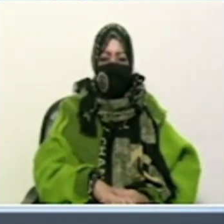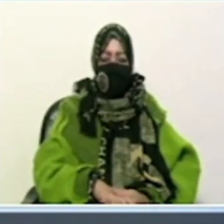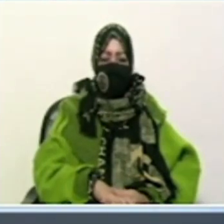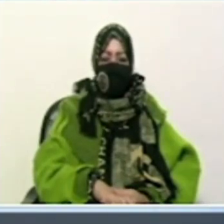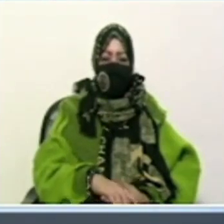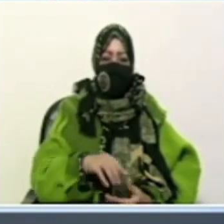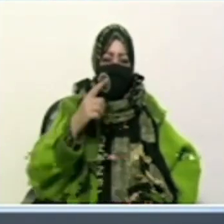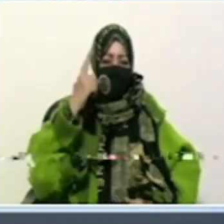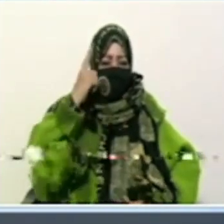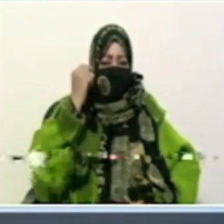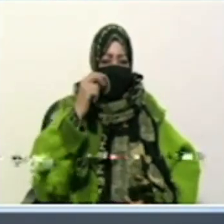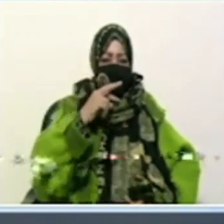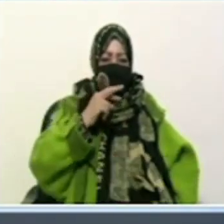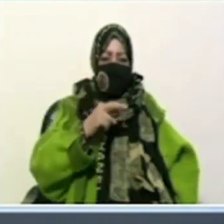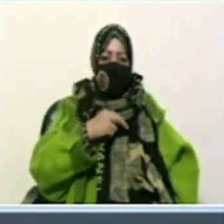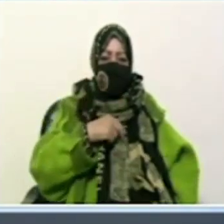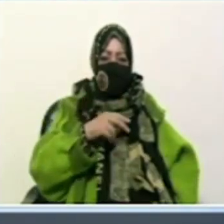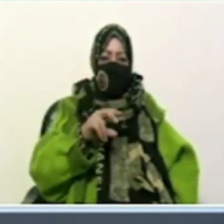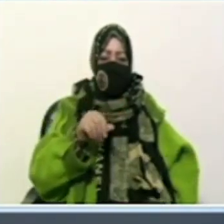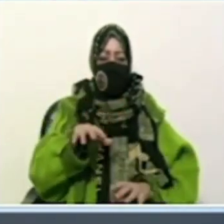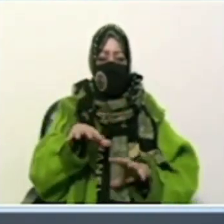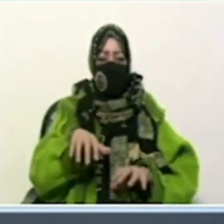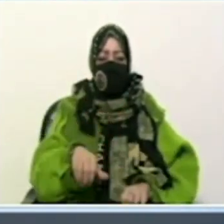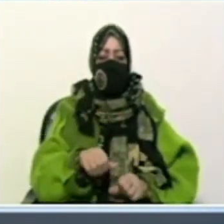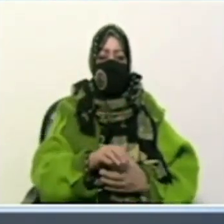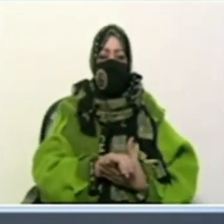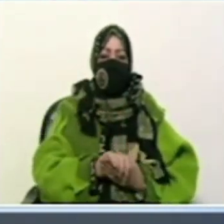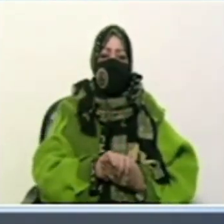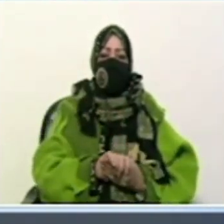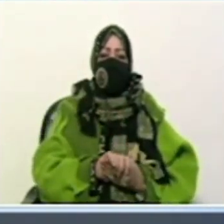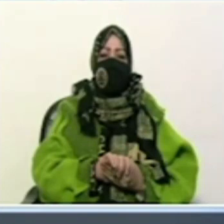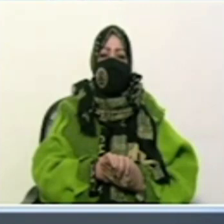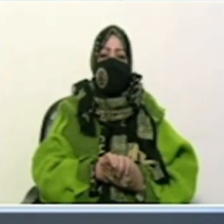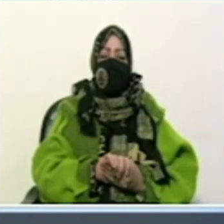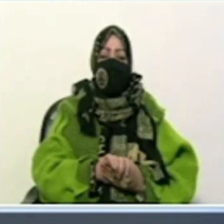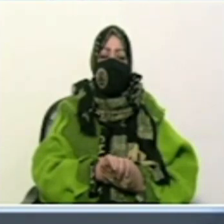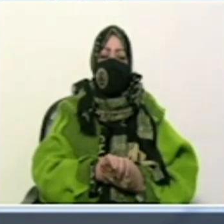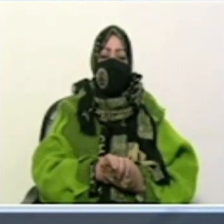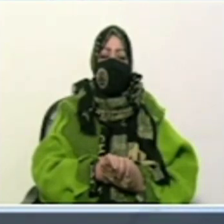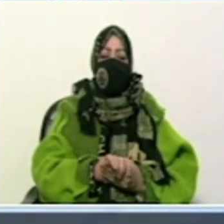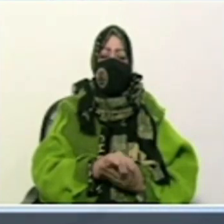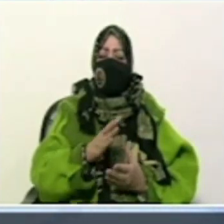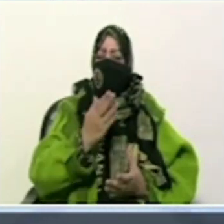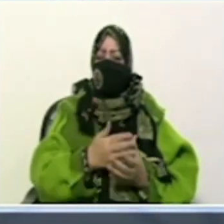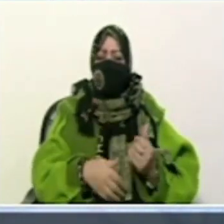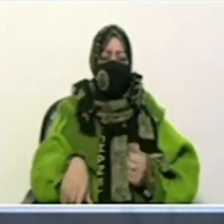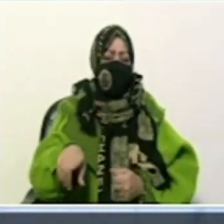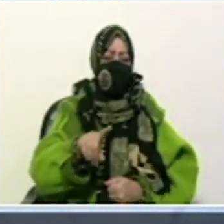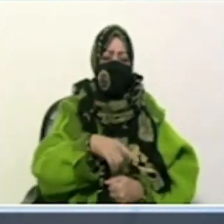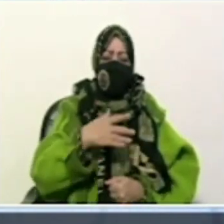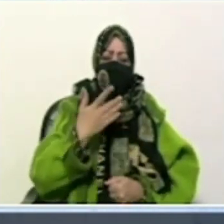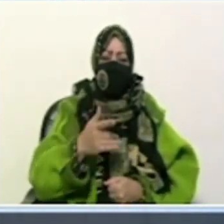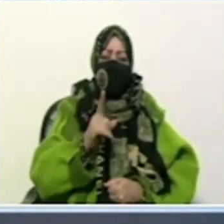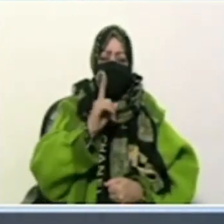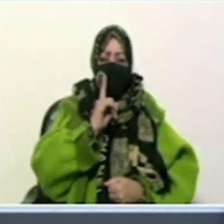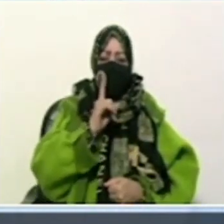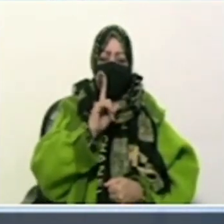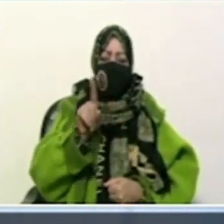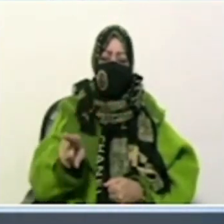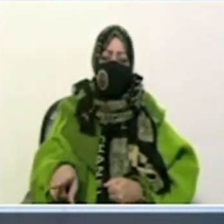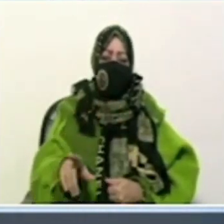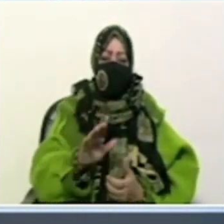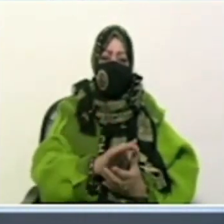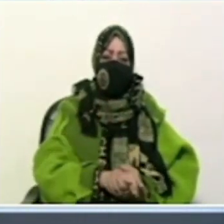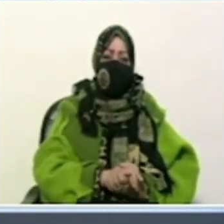إلا أمي، ولإخوة من الأم وأخوة من الأب، وتريد أن تتصدق بهذا العقار، فما